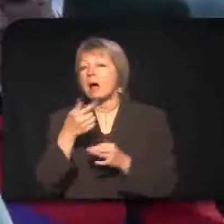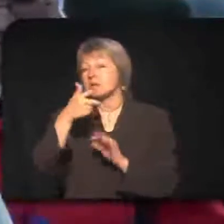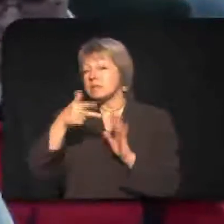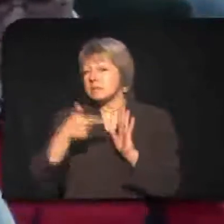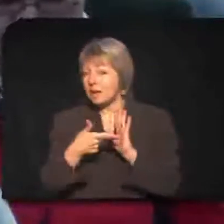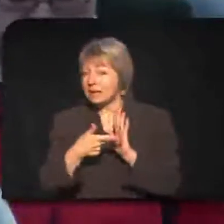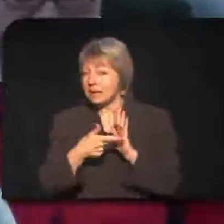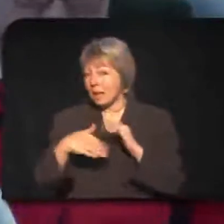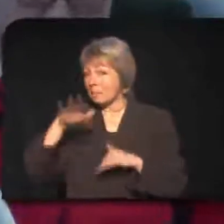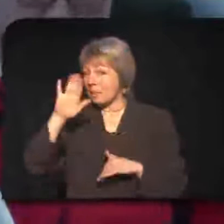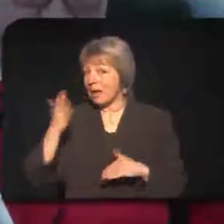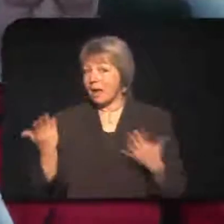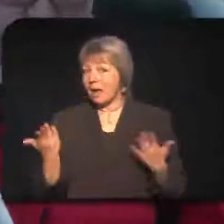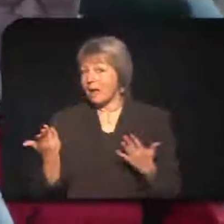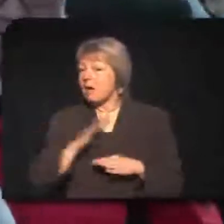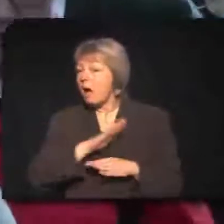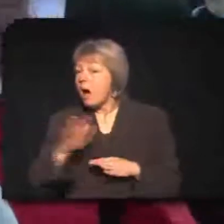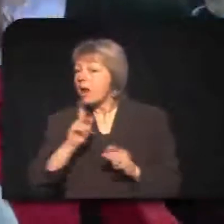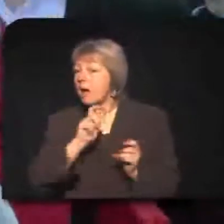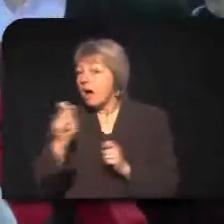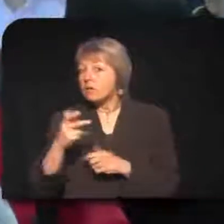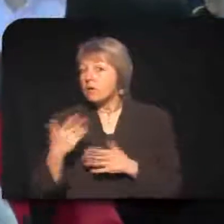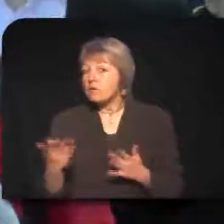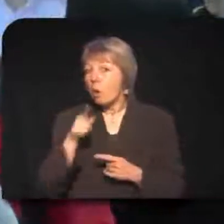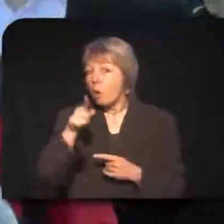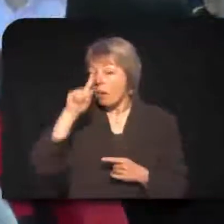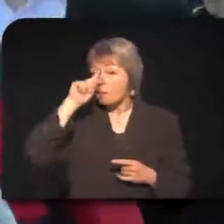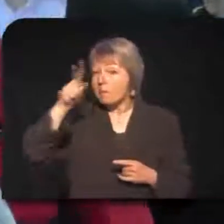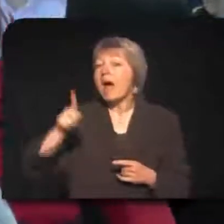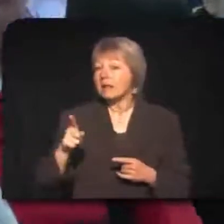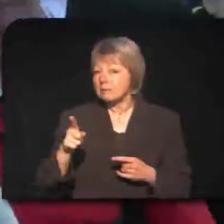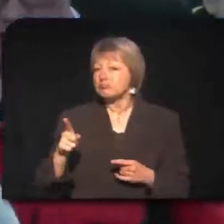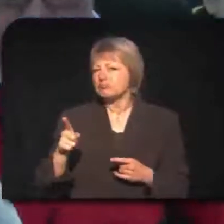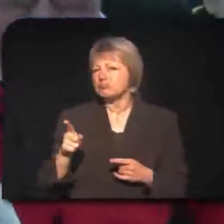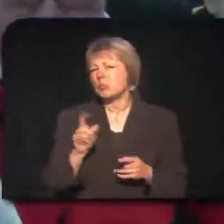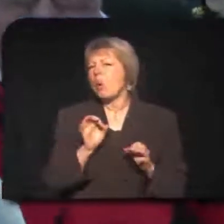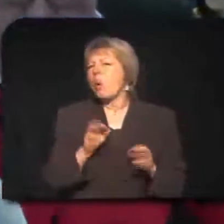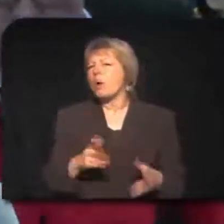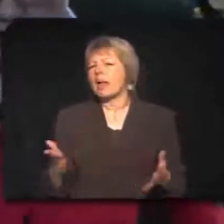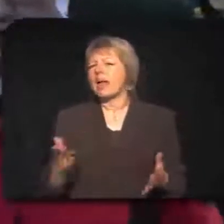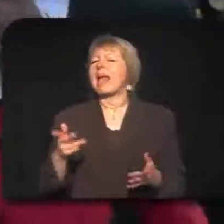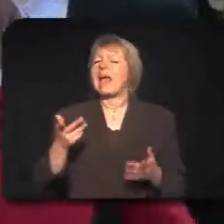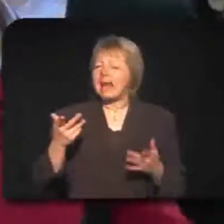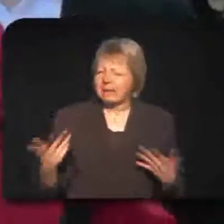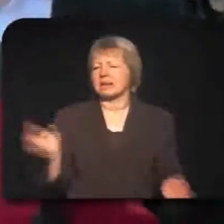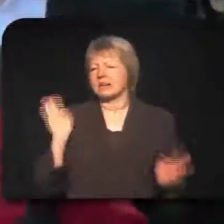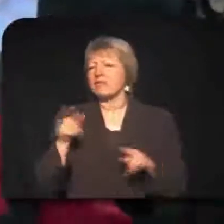Anträge mit denen ihr irgendwie leben könnt stimmt dafür weil wir brauchen diese SMV